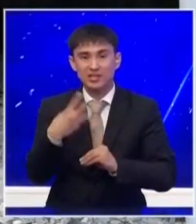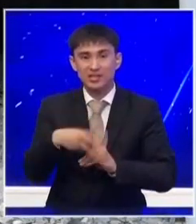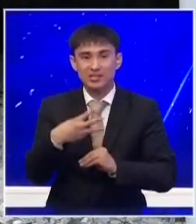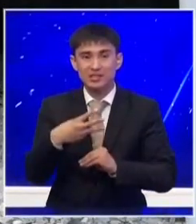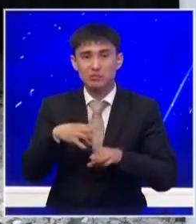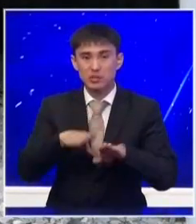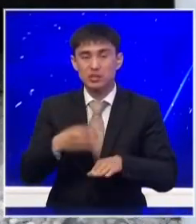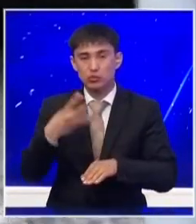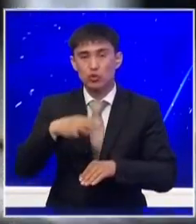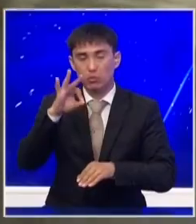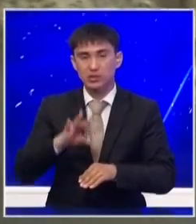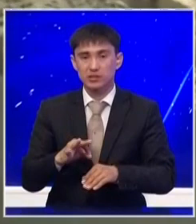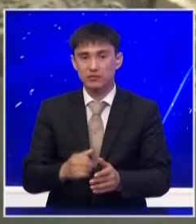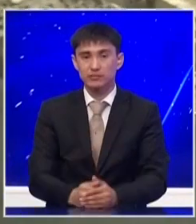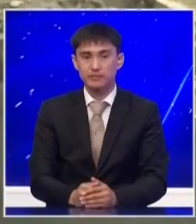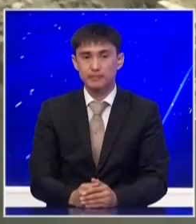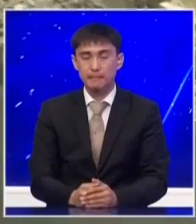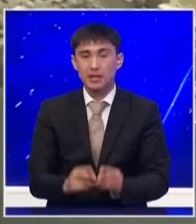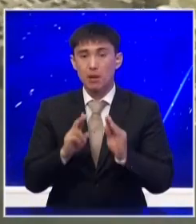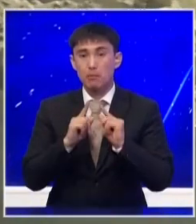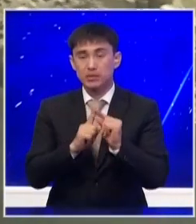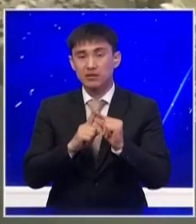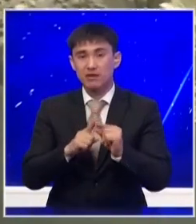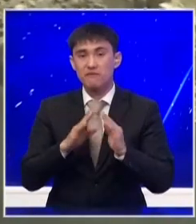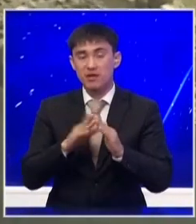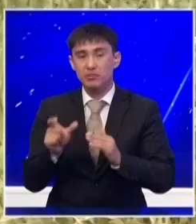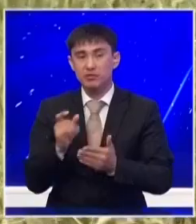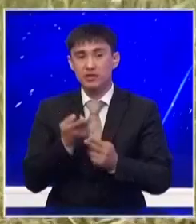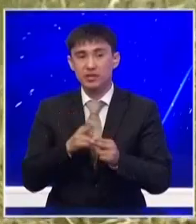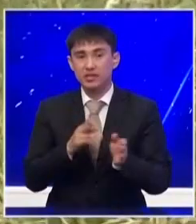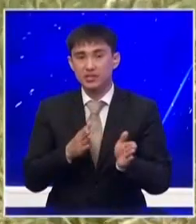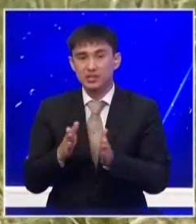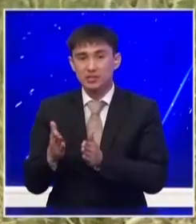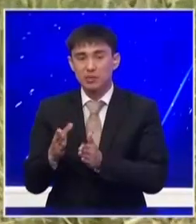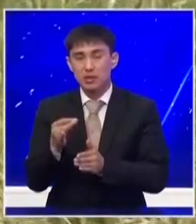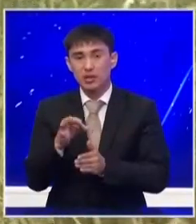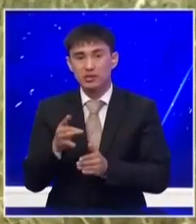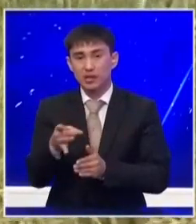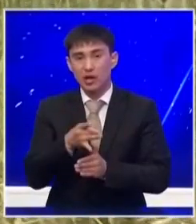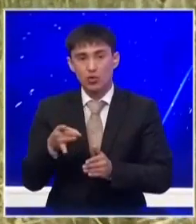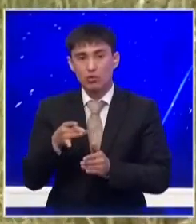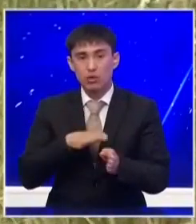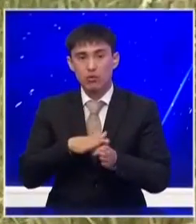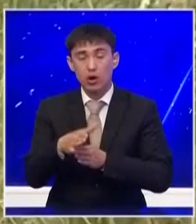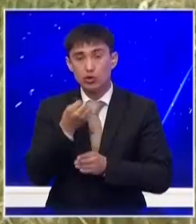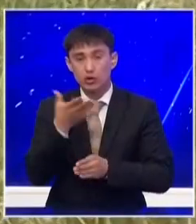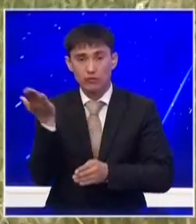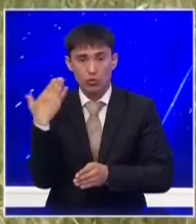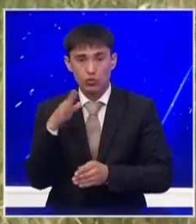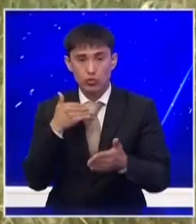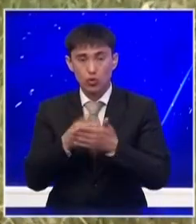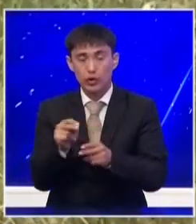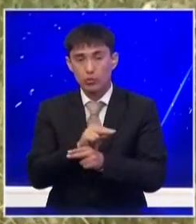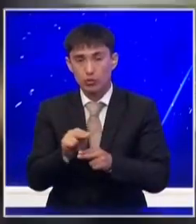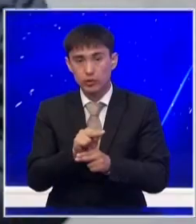20-30, местами и 40%. По словам фермеров, существующая система ирригации района была вполне хорошая до